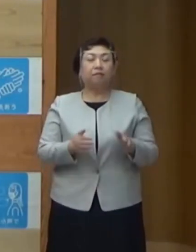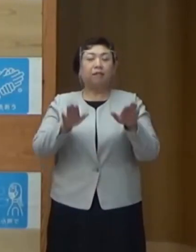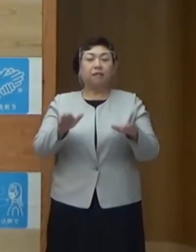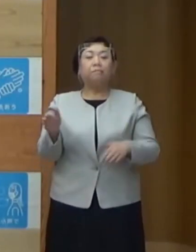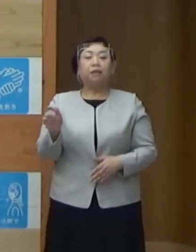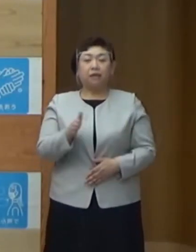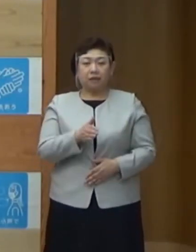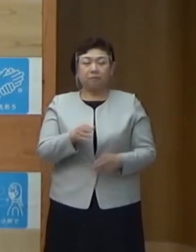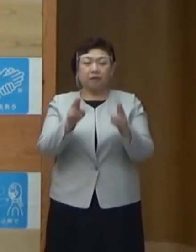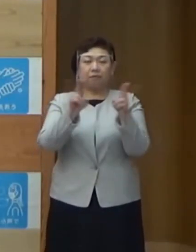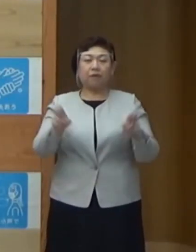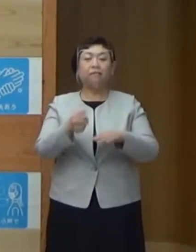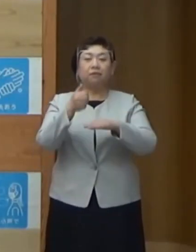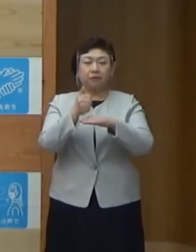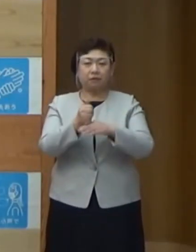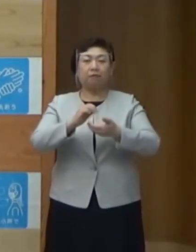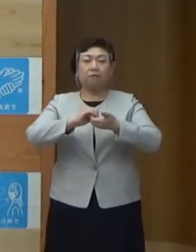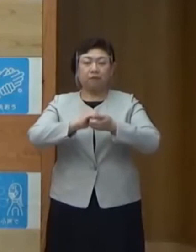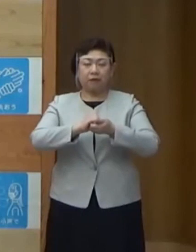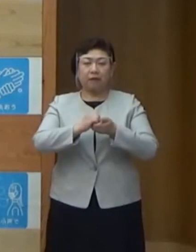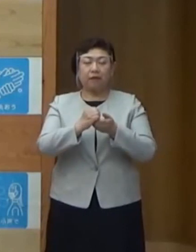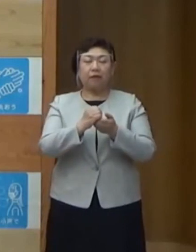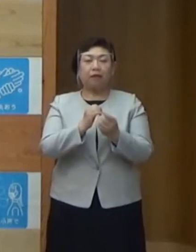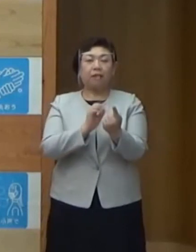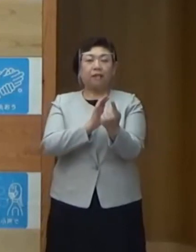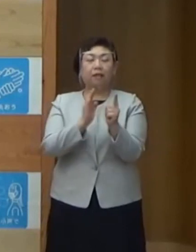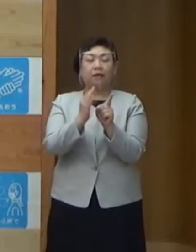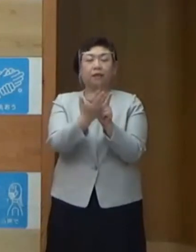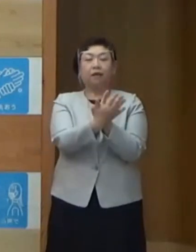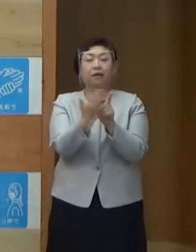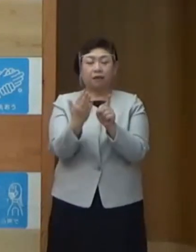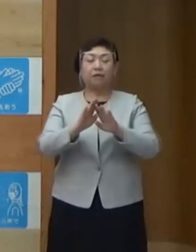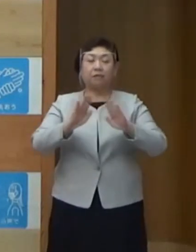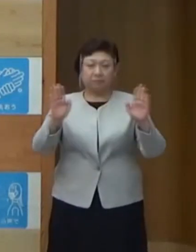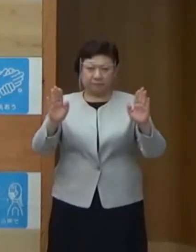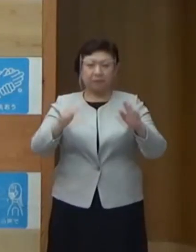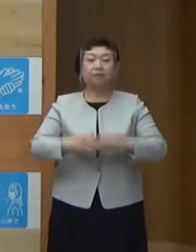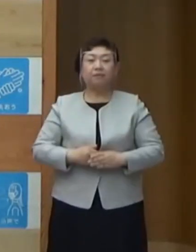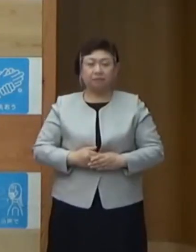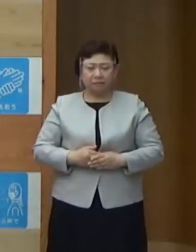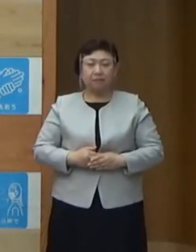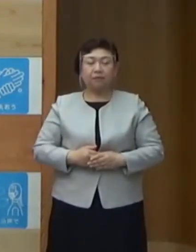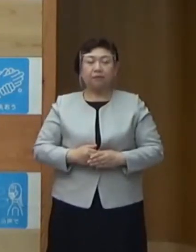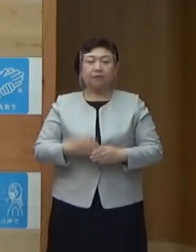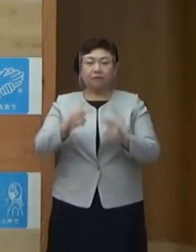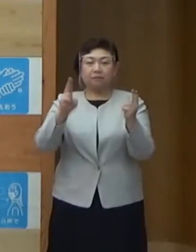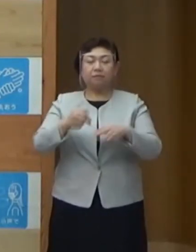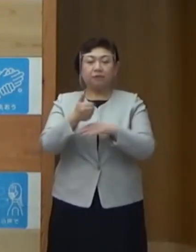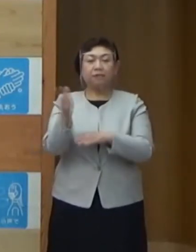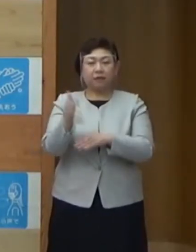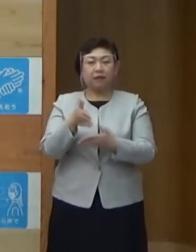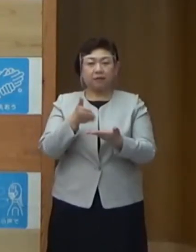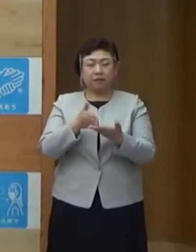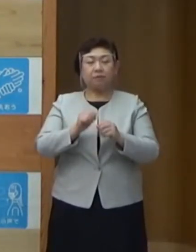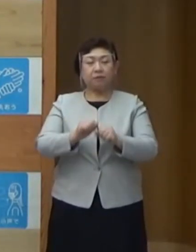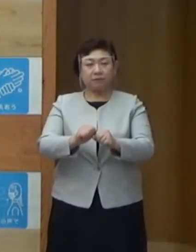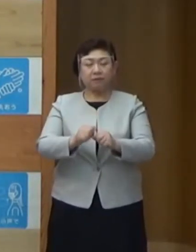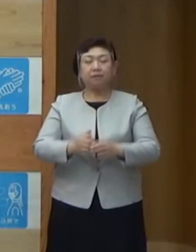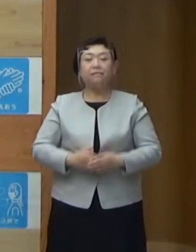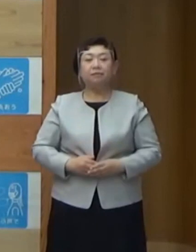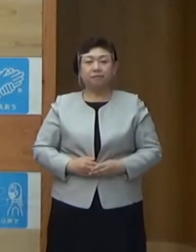それではただいまから知事の定例記者会見を開催いたします。はじめに知事からお話をさせていただきます。 は